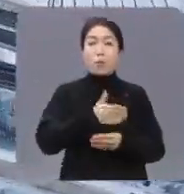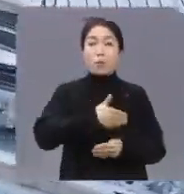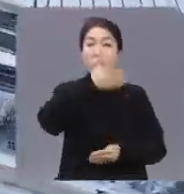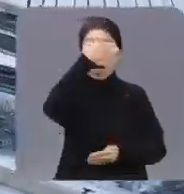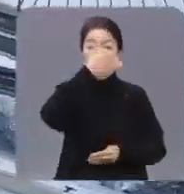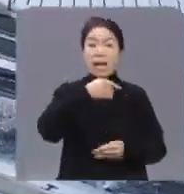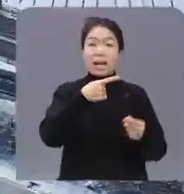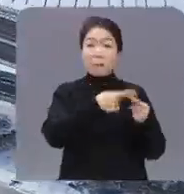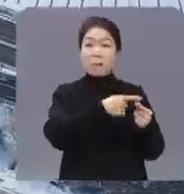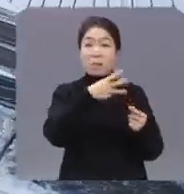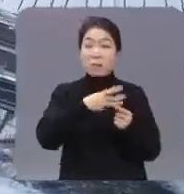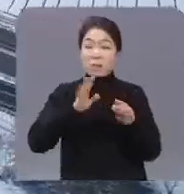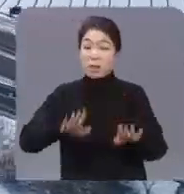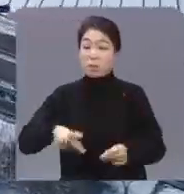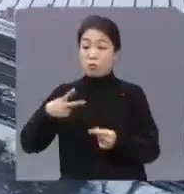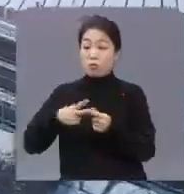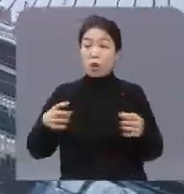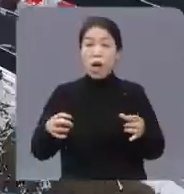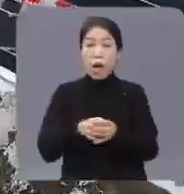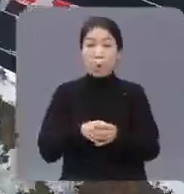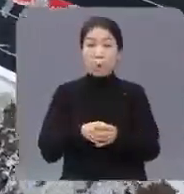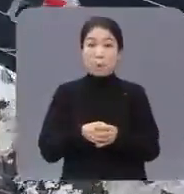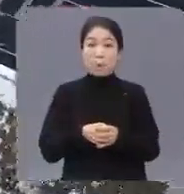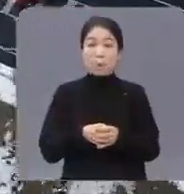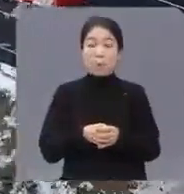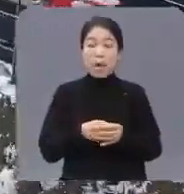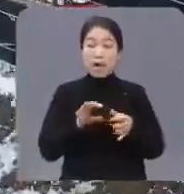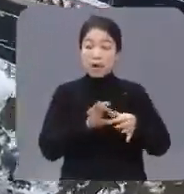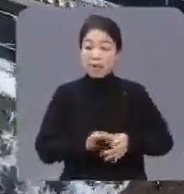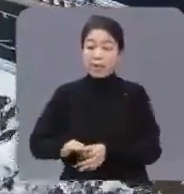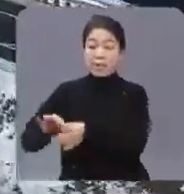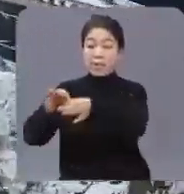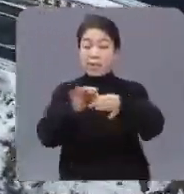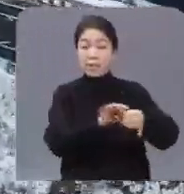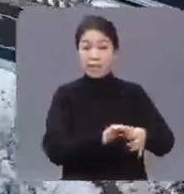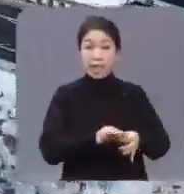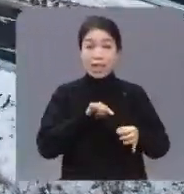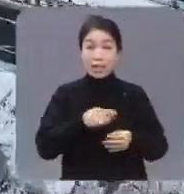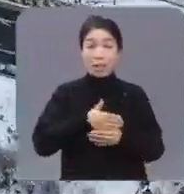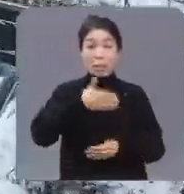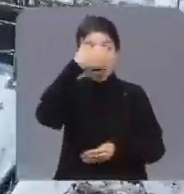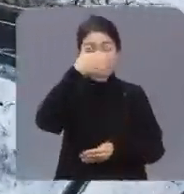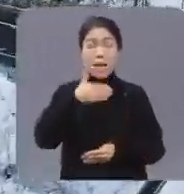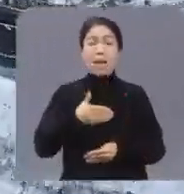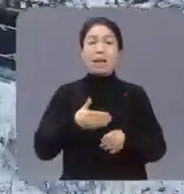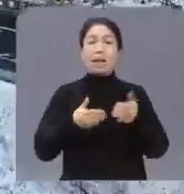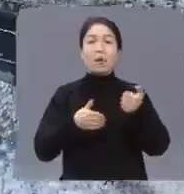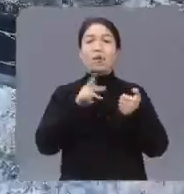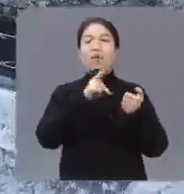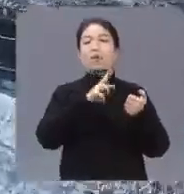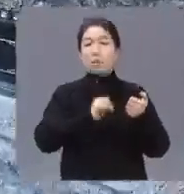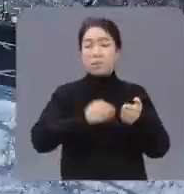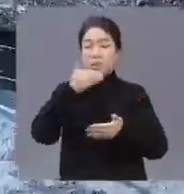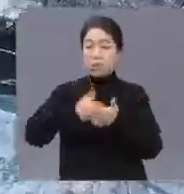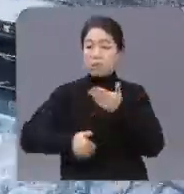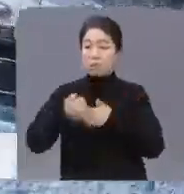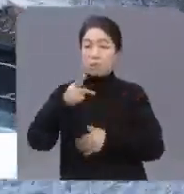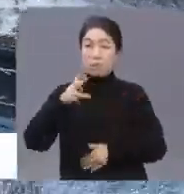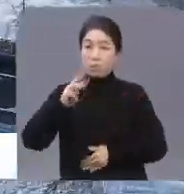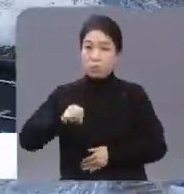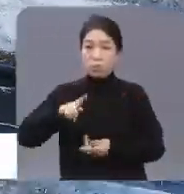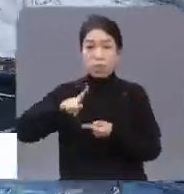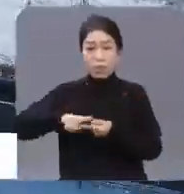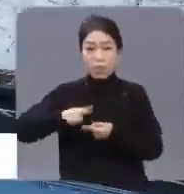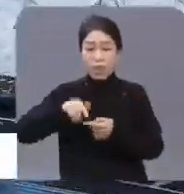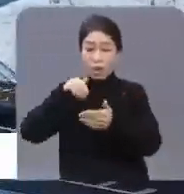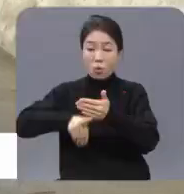13구간의 이번 2구간을 합쳐 제3 순환도로의 개통구간은 총 50km 나머지 50km에